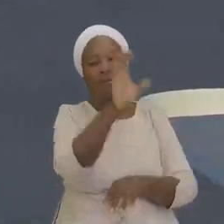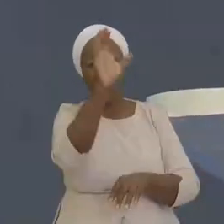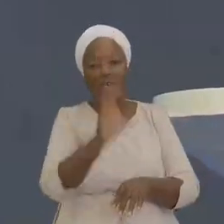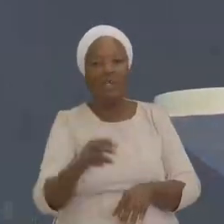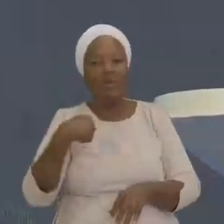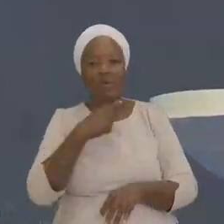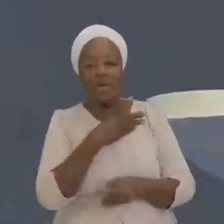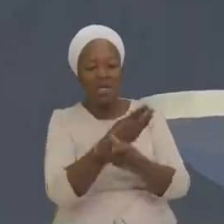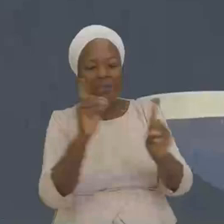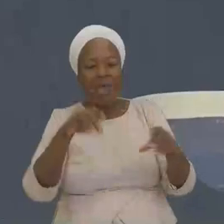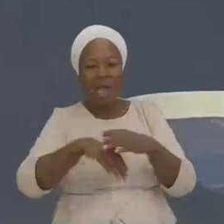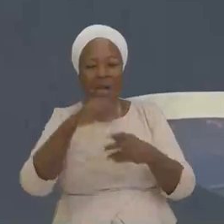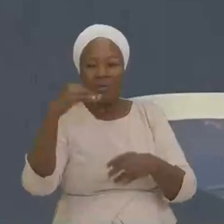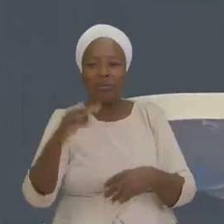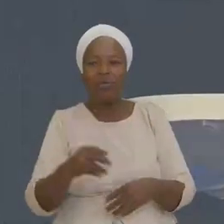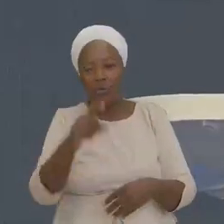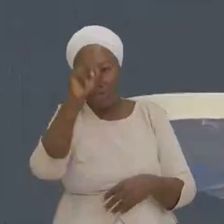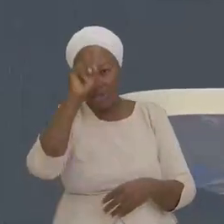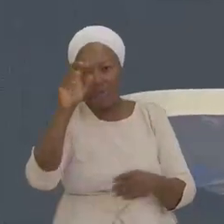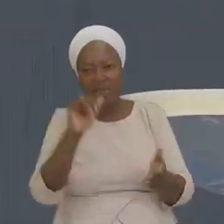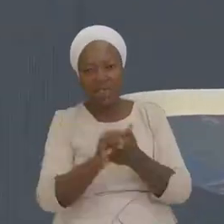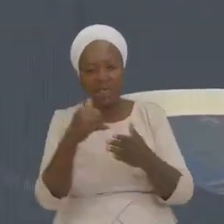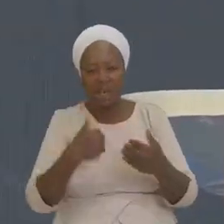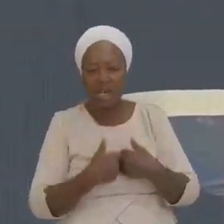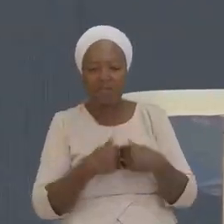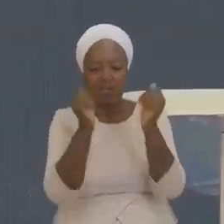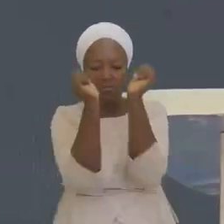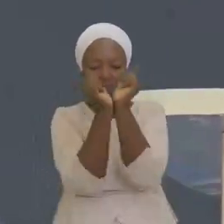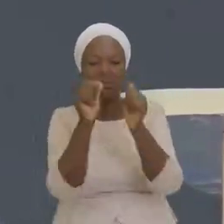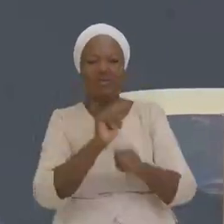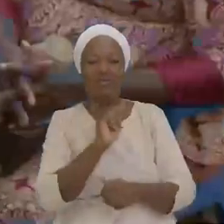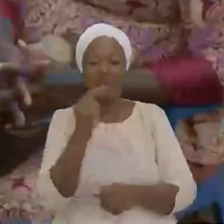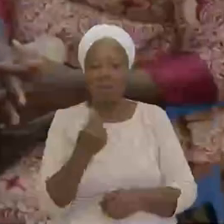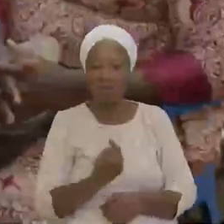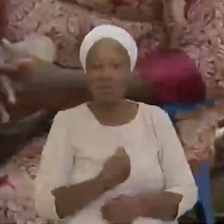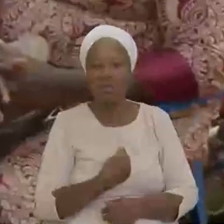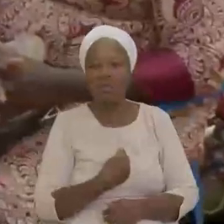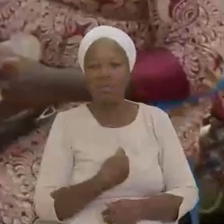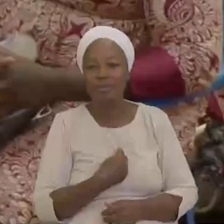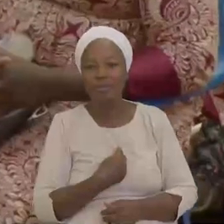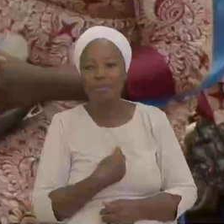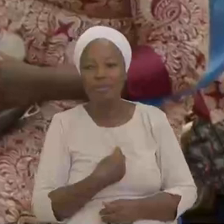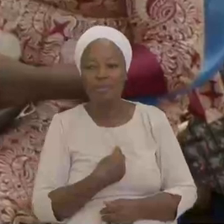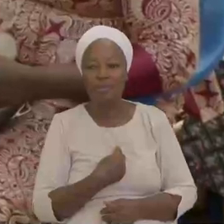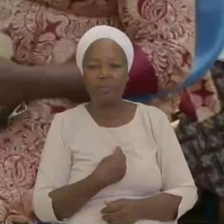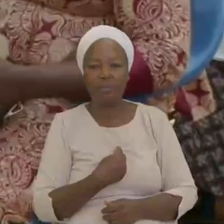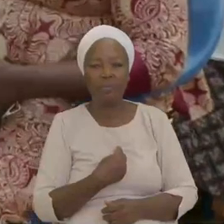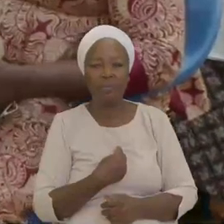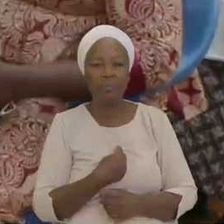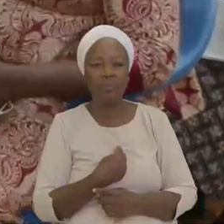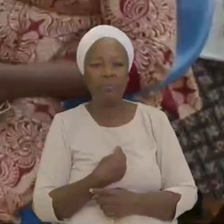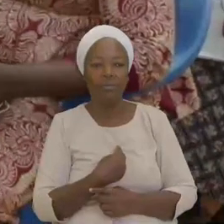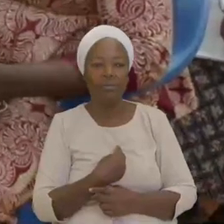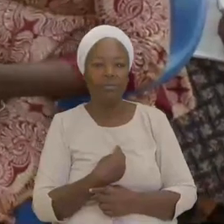de médiation qu'il a eu sur la croix du calvaire, nous sommes délivrés de l'Égypte qui nous engloutissait et qui